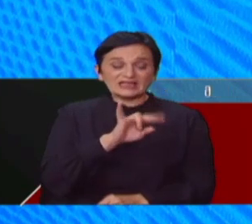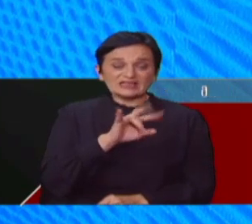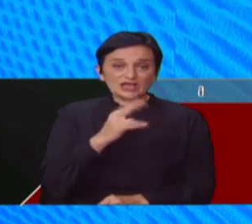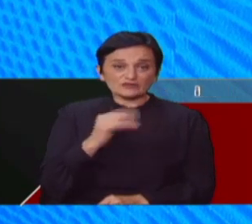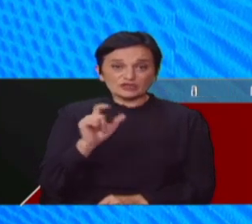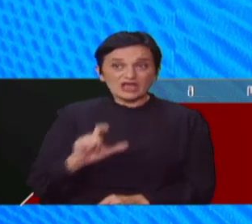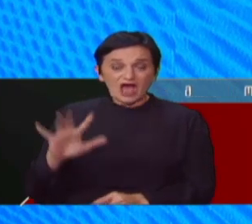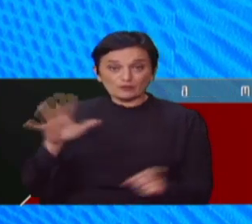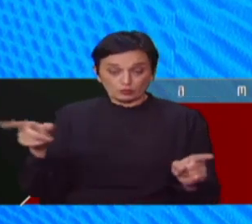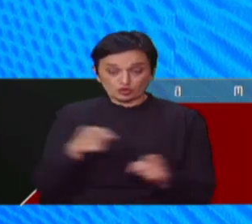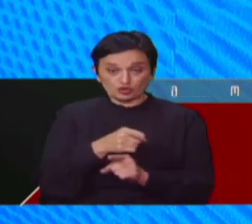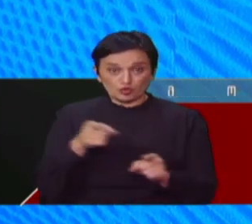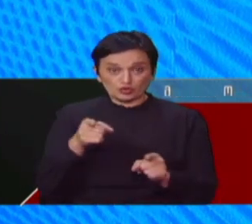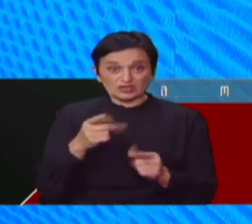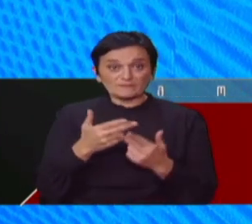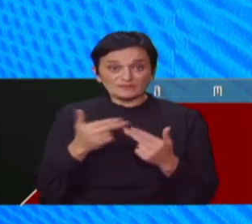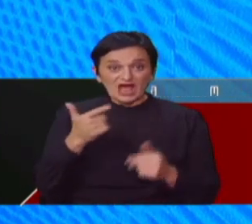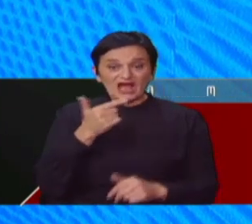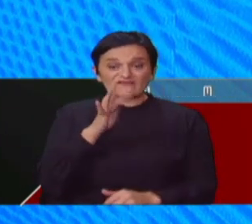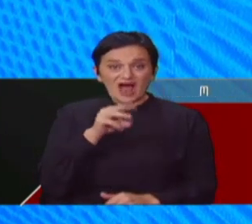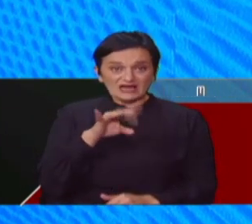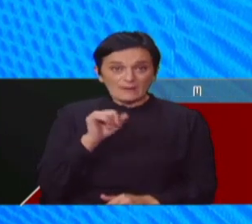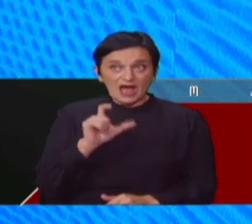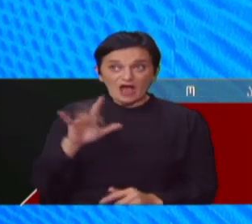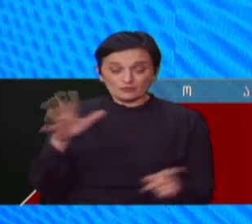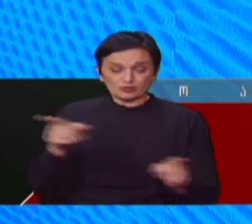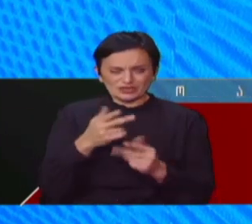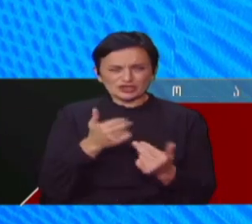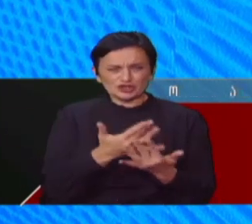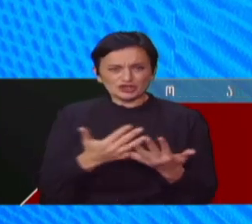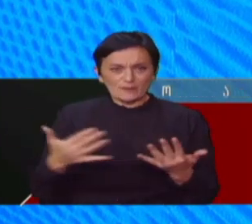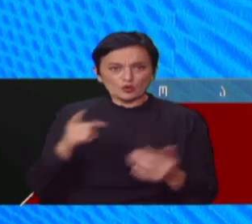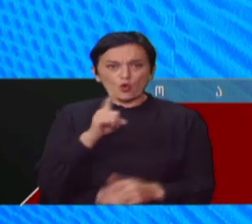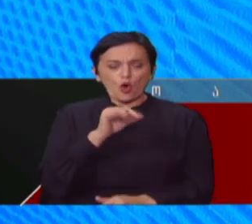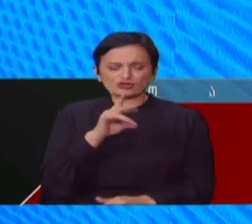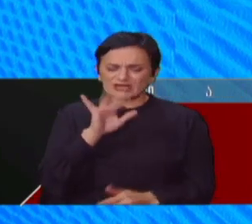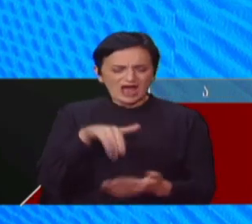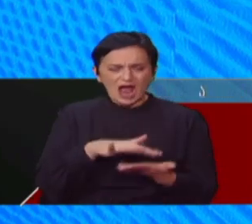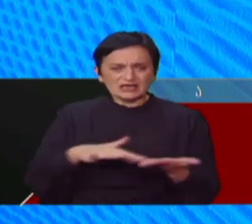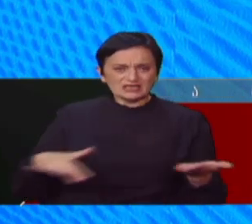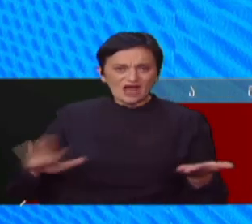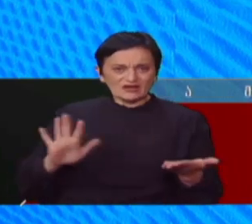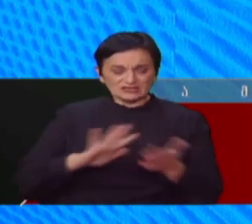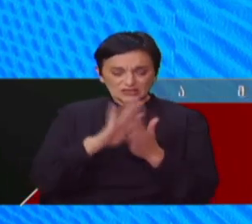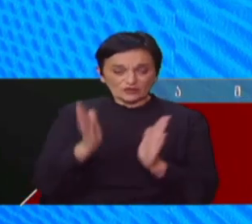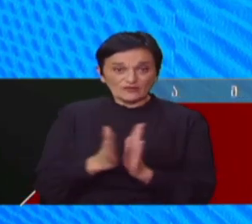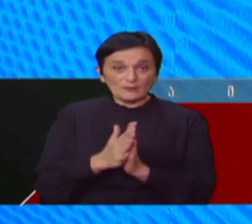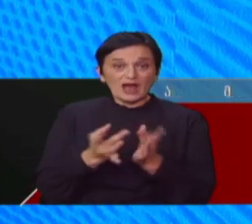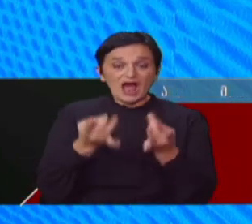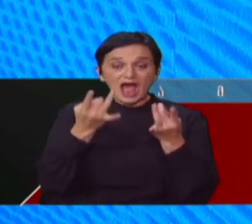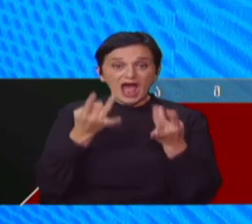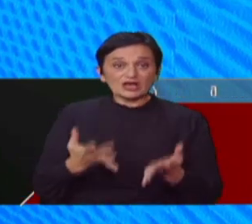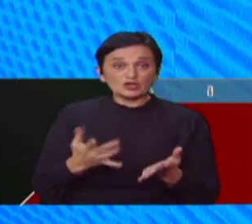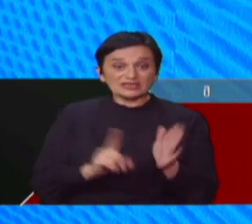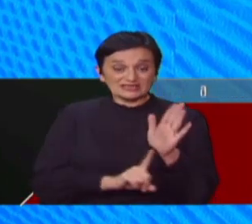ევროპას შორის და გვარამიასა და ევროპას შორის და შემდეგ. ხო, ხოშტარი აღარ გავაგრძელებ ამ ყველაფერს. ელემენტო